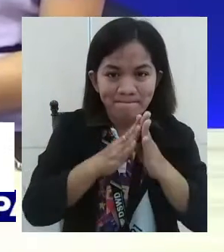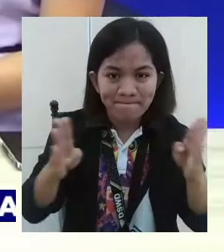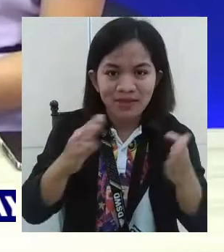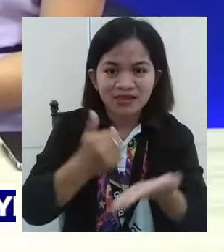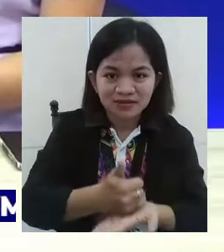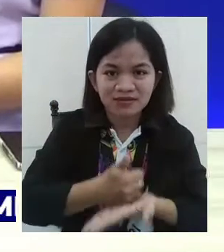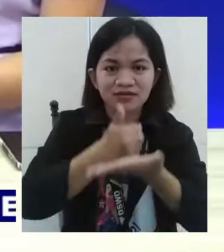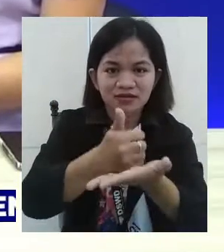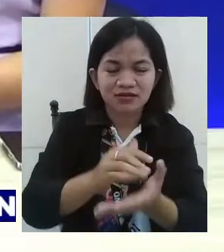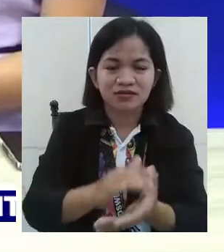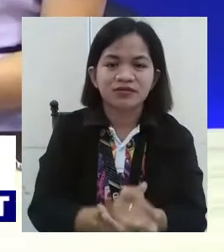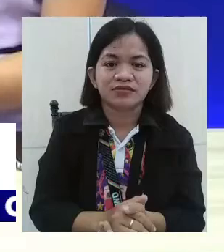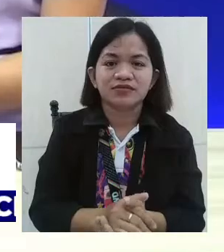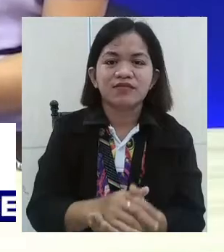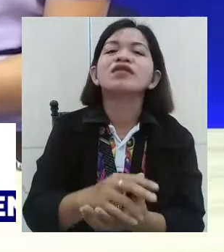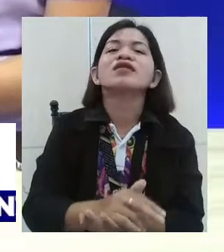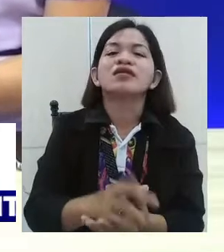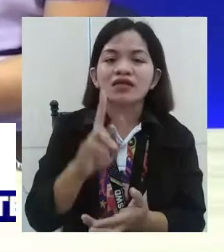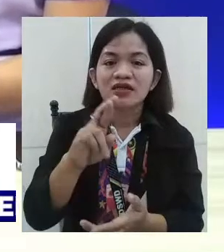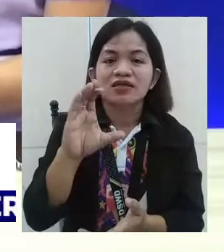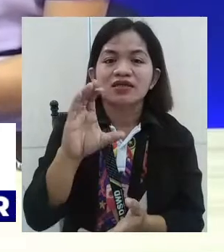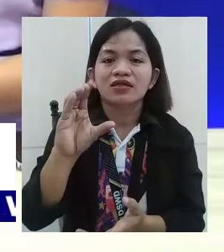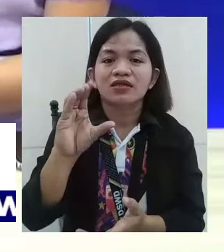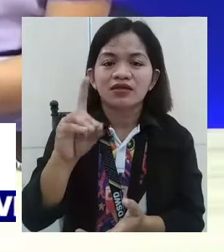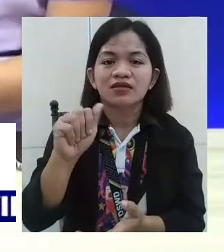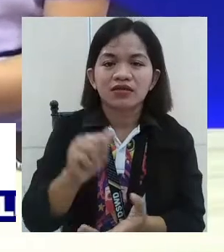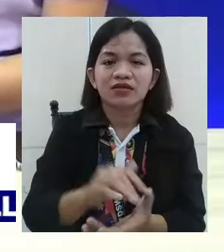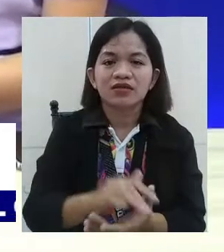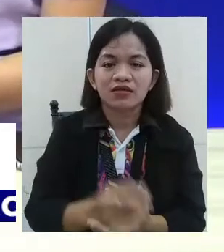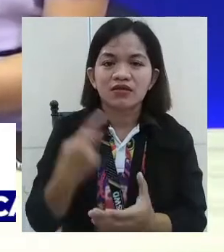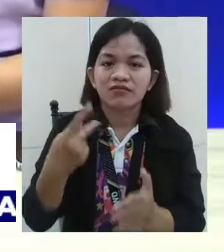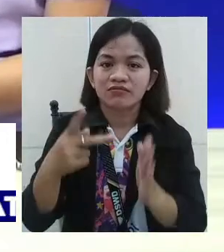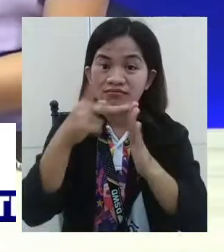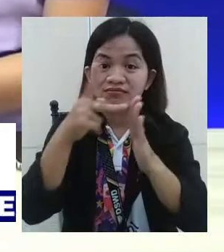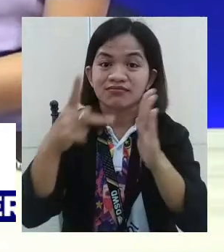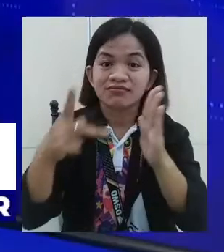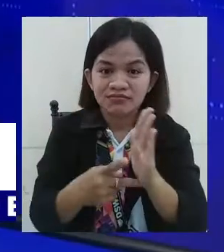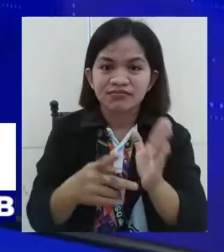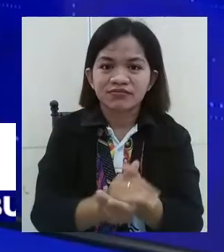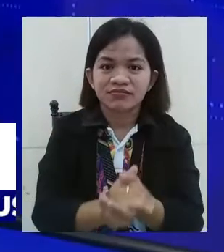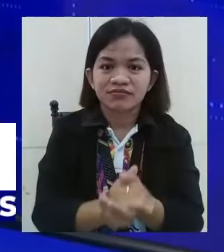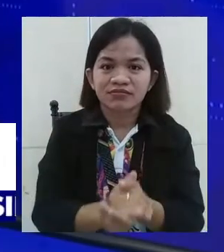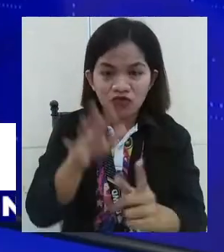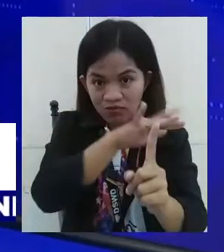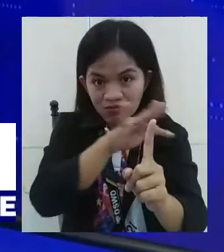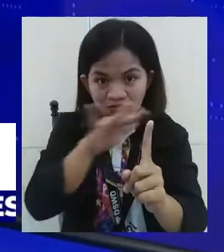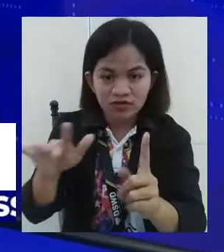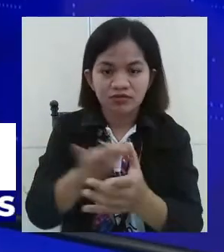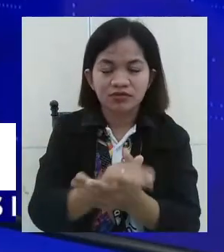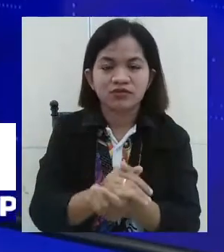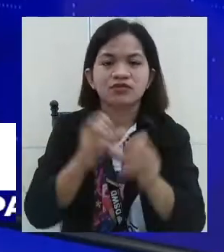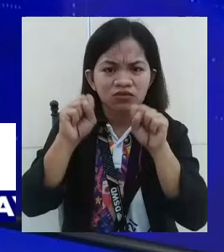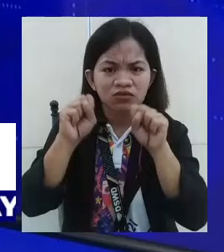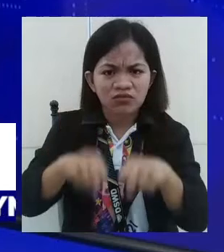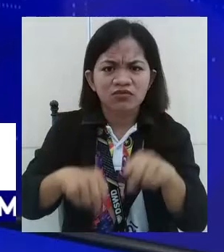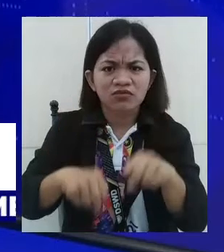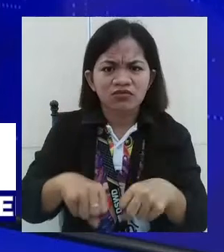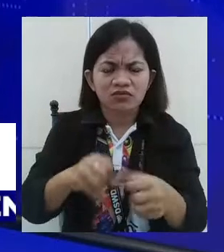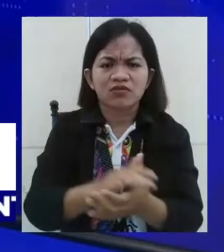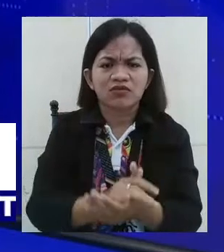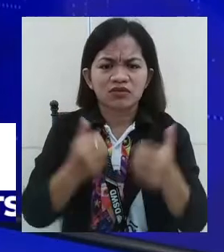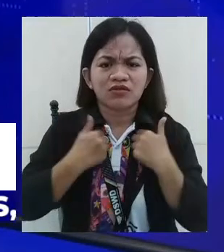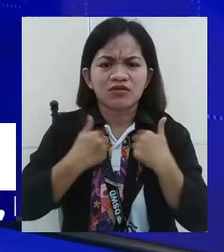RCDA, dahil maliban sa policy recommendation monitoring ang ginagawa nila, pwede naman i-address yung